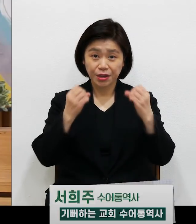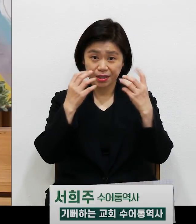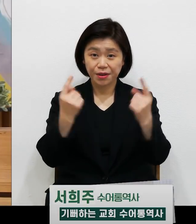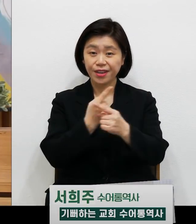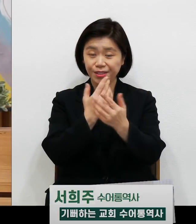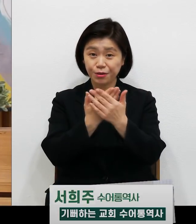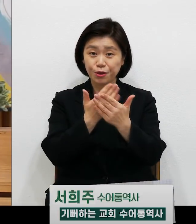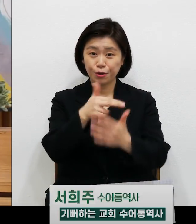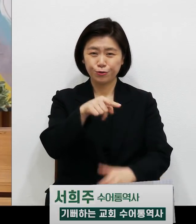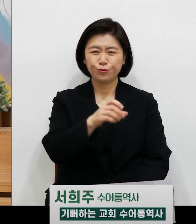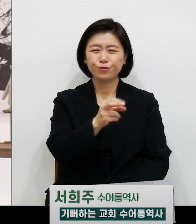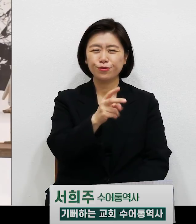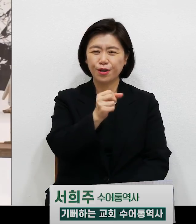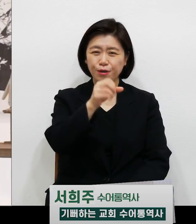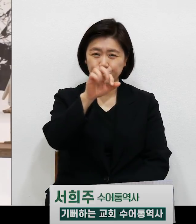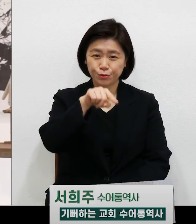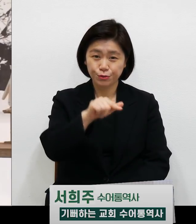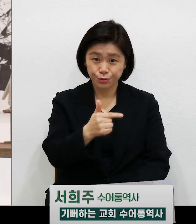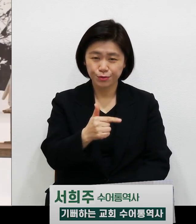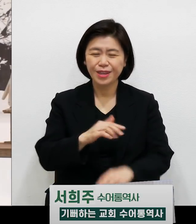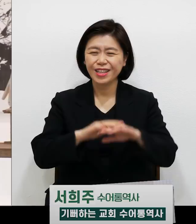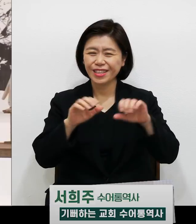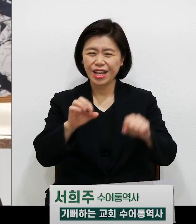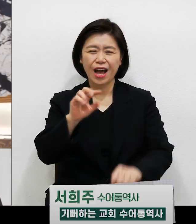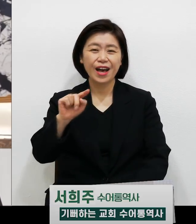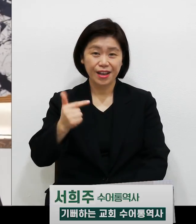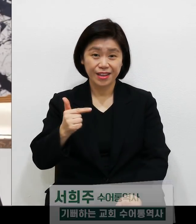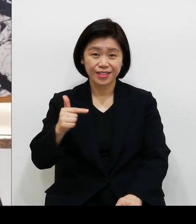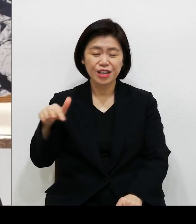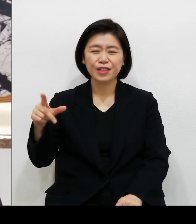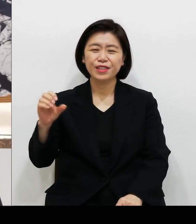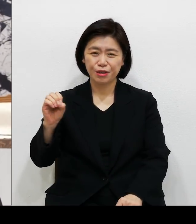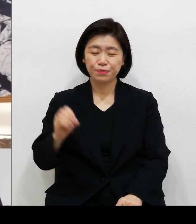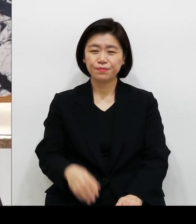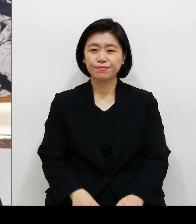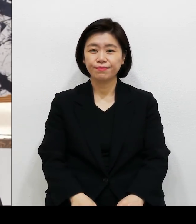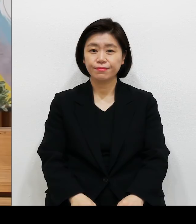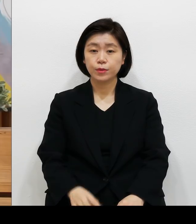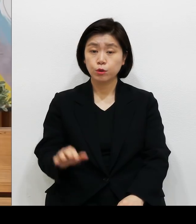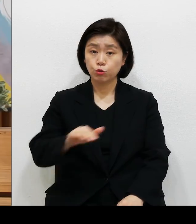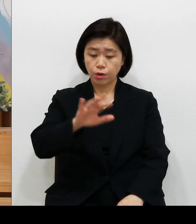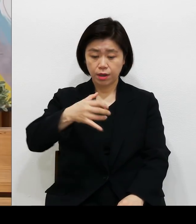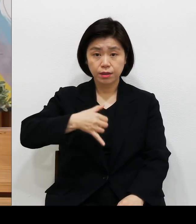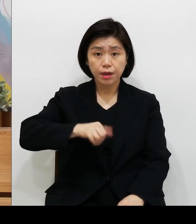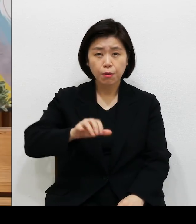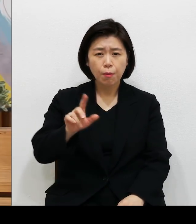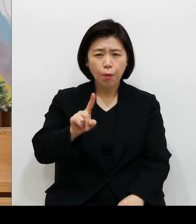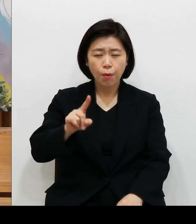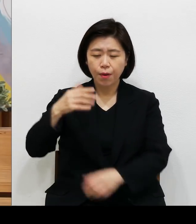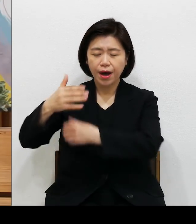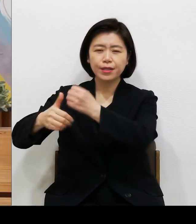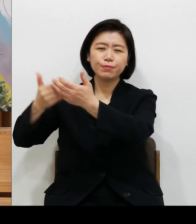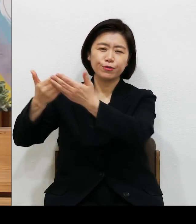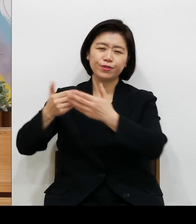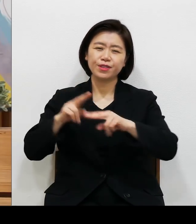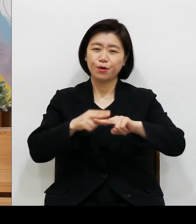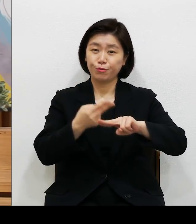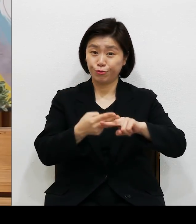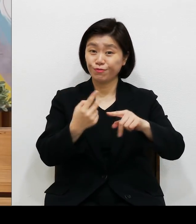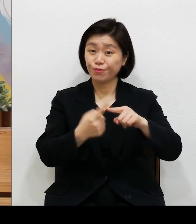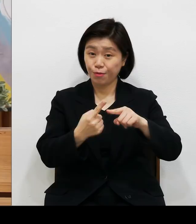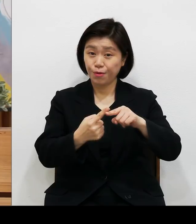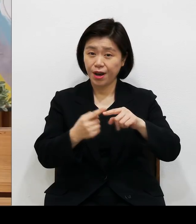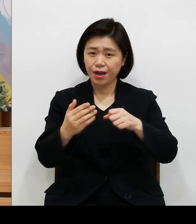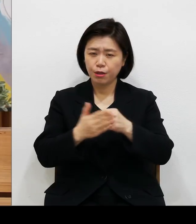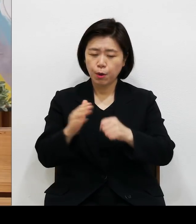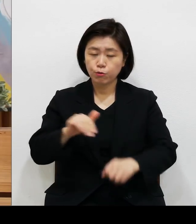안녕하세요. 새롭게 하소서 주영훈입니다. 안녕하세요. 안수지입니다. 안녕하세요. 정봉균입니다. 우리의 자녀는 하나님께서 우리에게 맡기신 귀한 선물이기